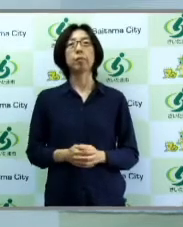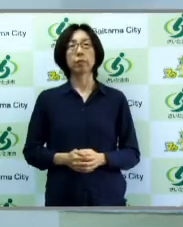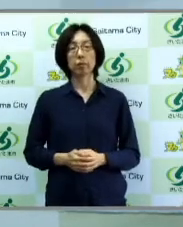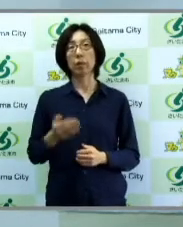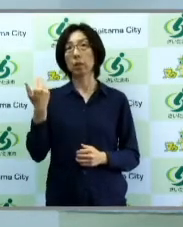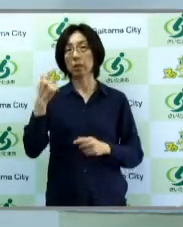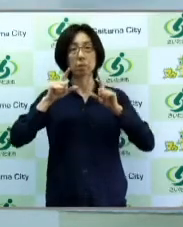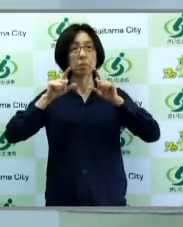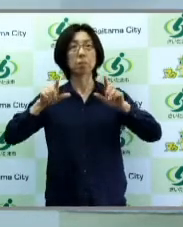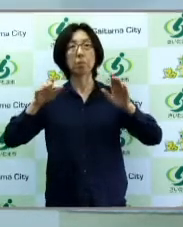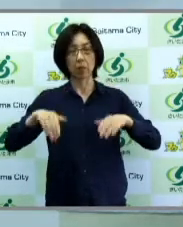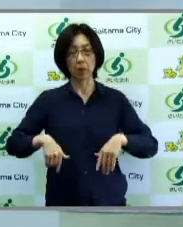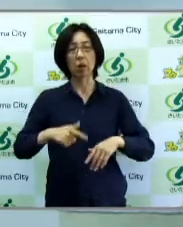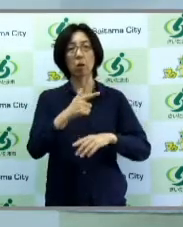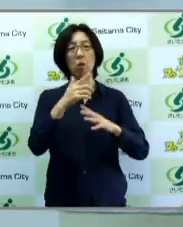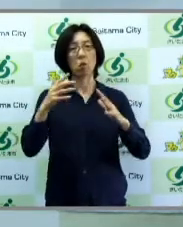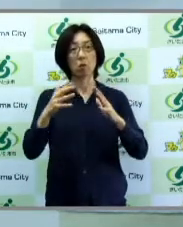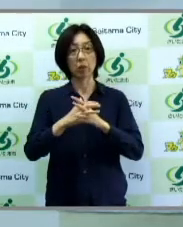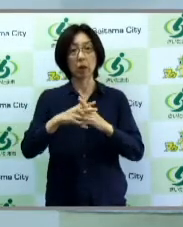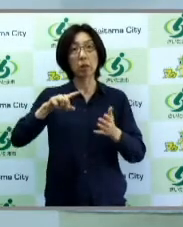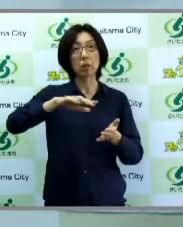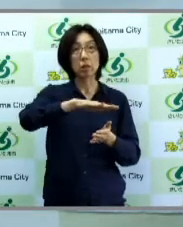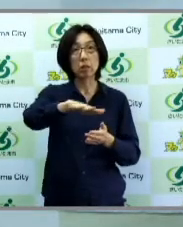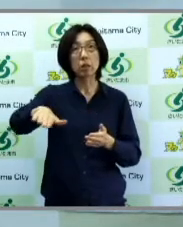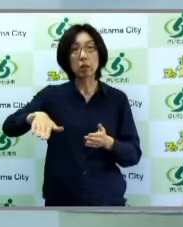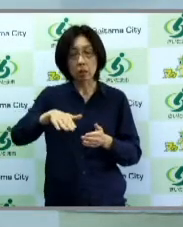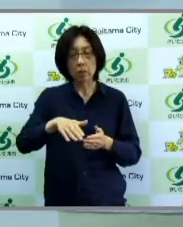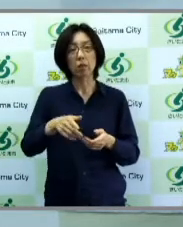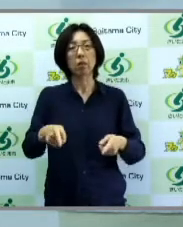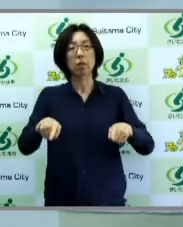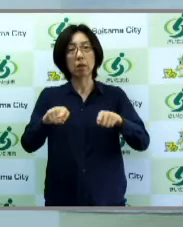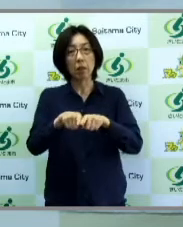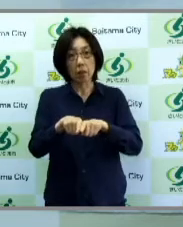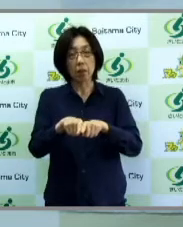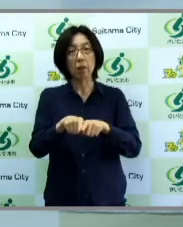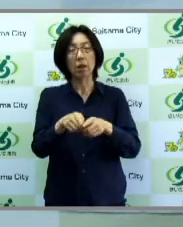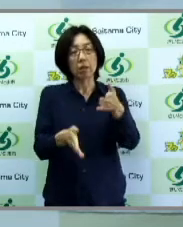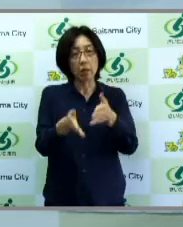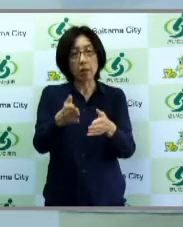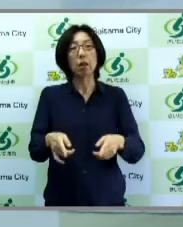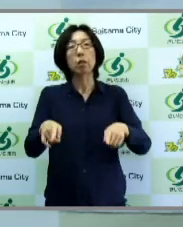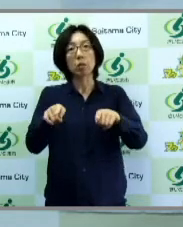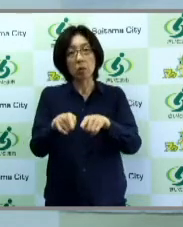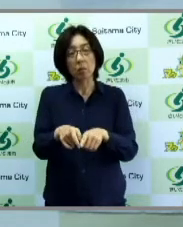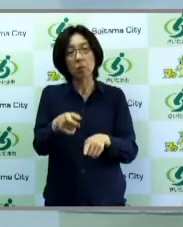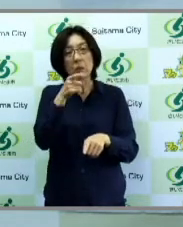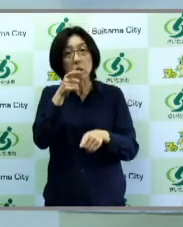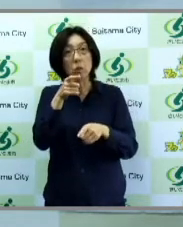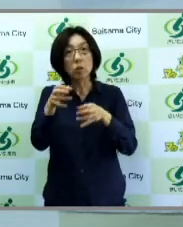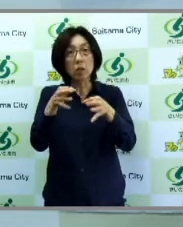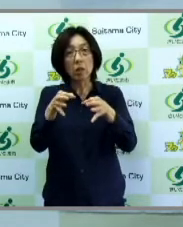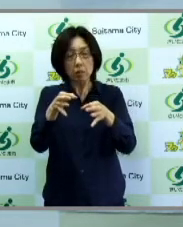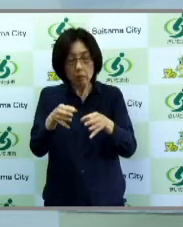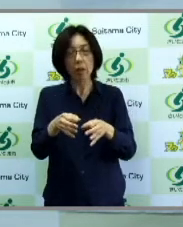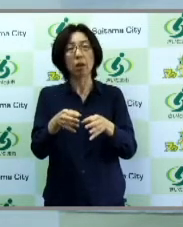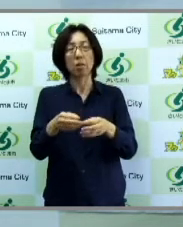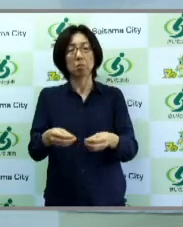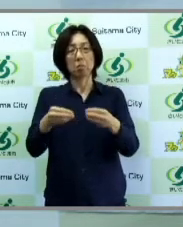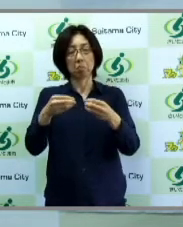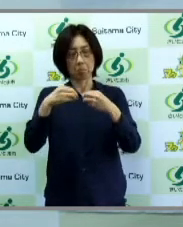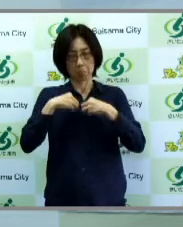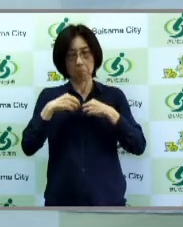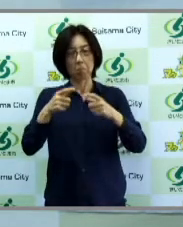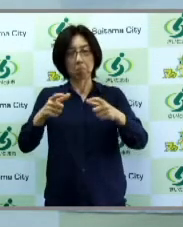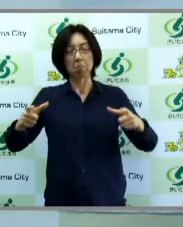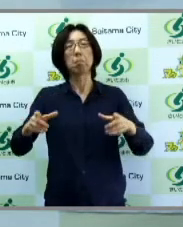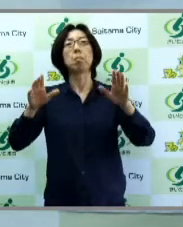ております通り、大宮区の接待を伴う飲食店でクラスターが発生し、6月下旬以降、多くの陽性者が